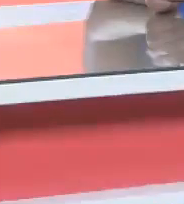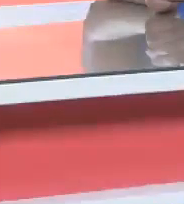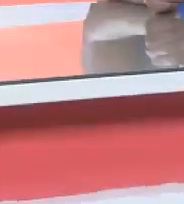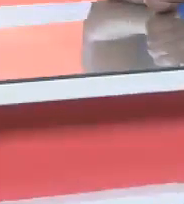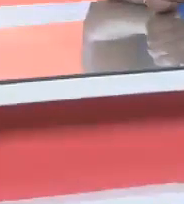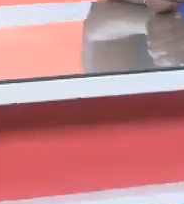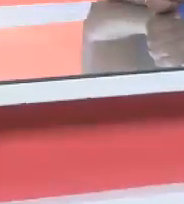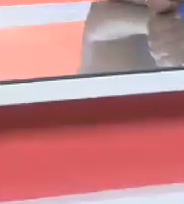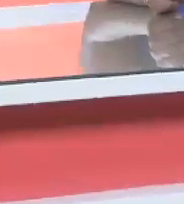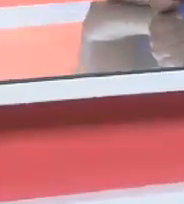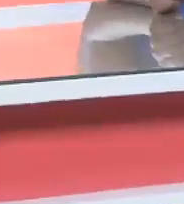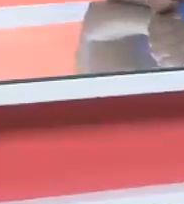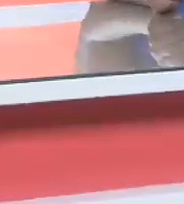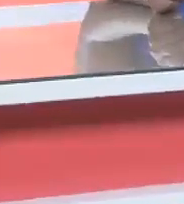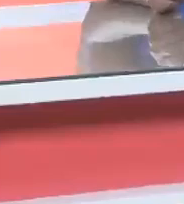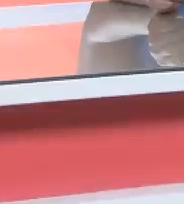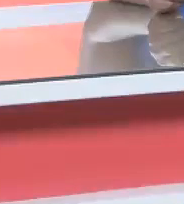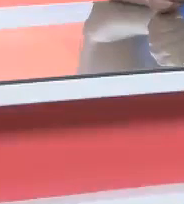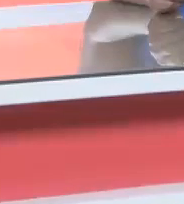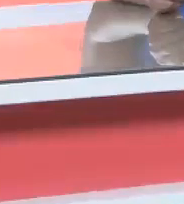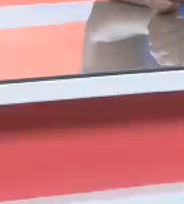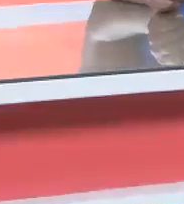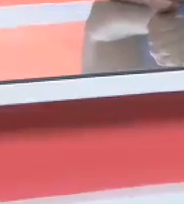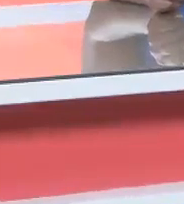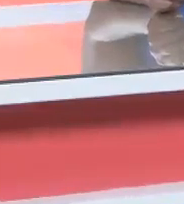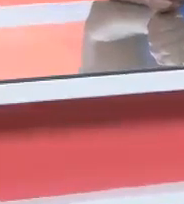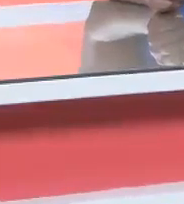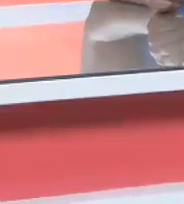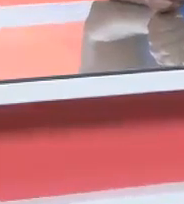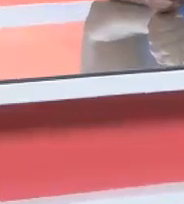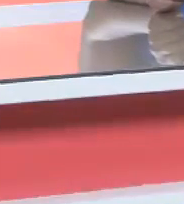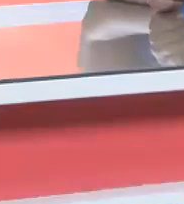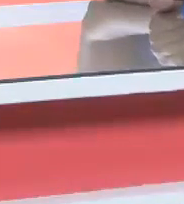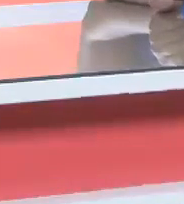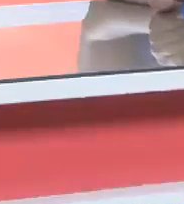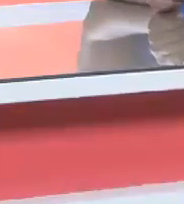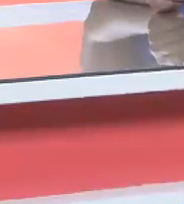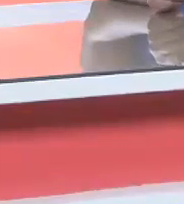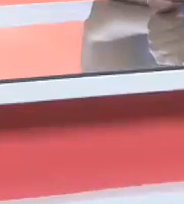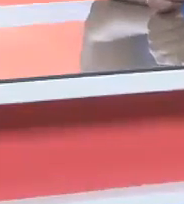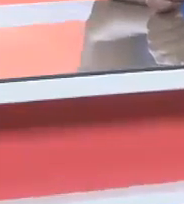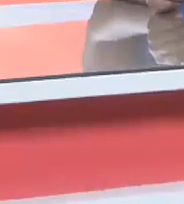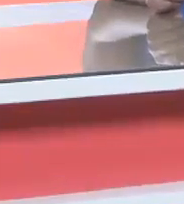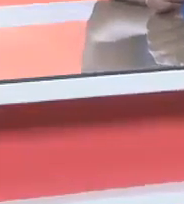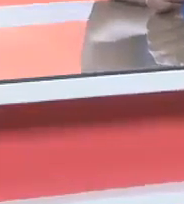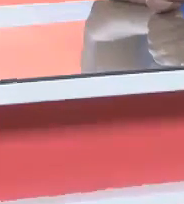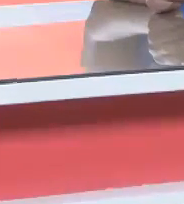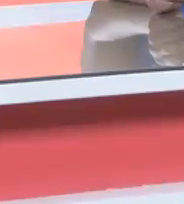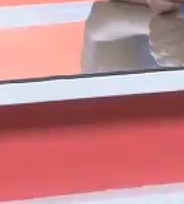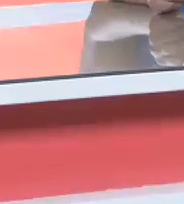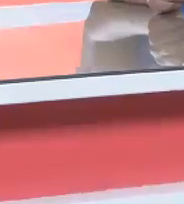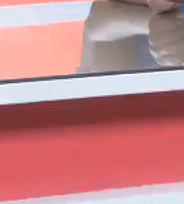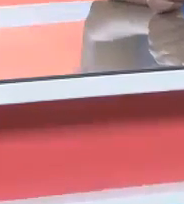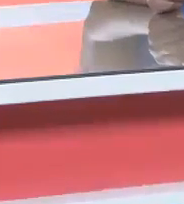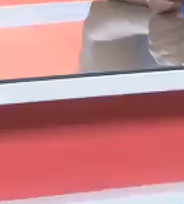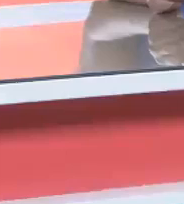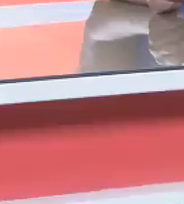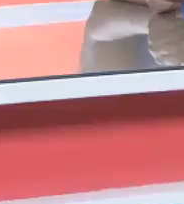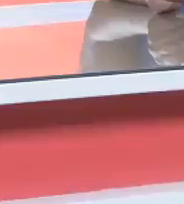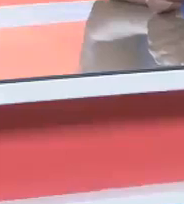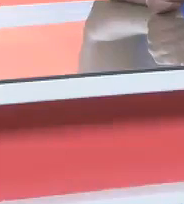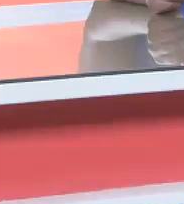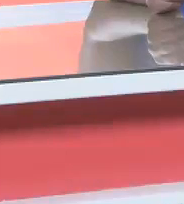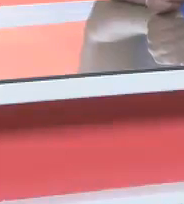mpenzi mtazamaji, ikiwa ni Alhamis ya wiki, bila shaka unafahamu fika kwamba wasomaji wa habari ni wawili. Jina langu